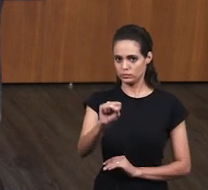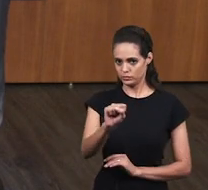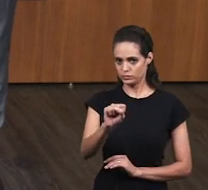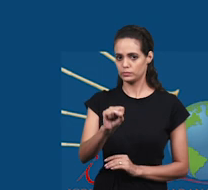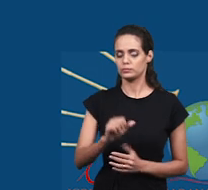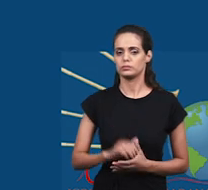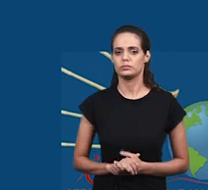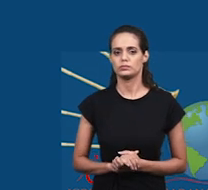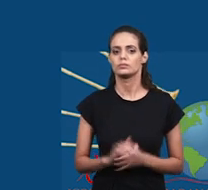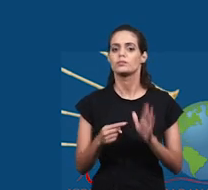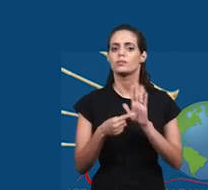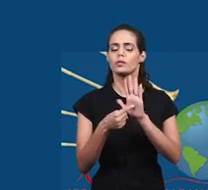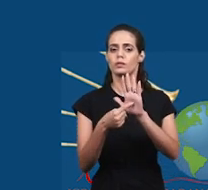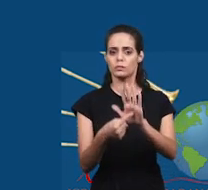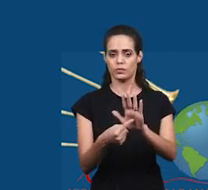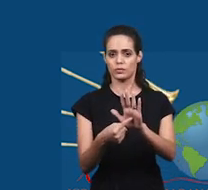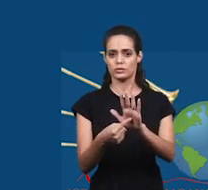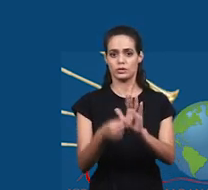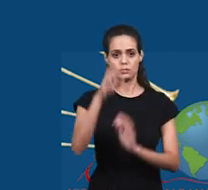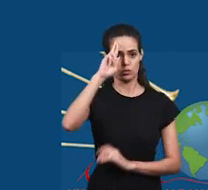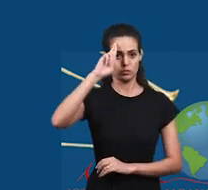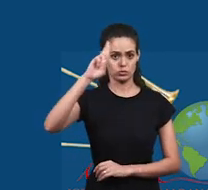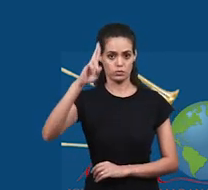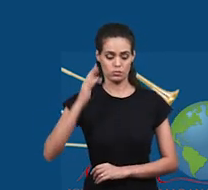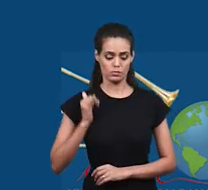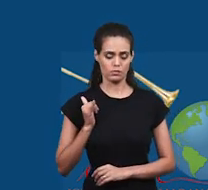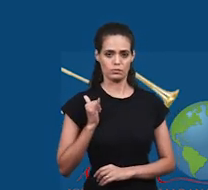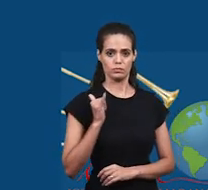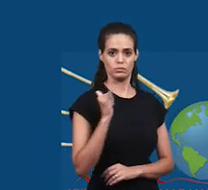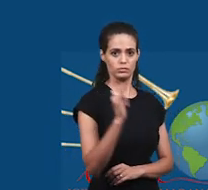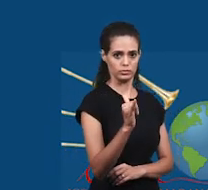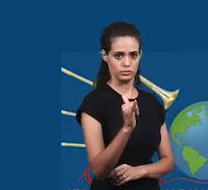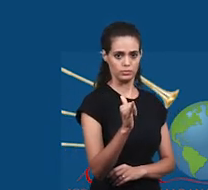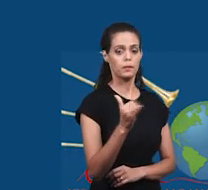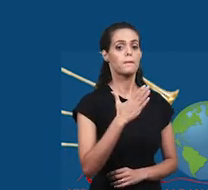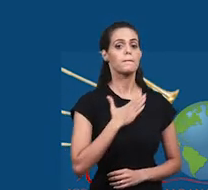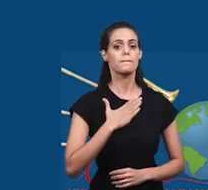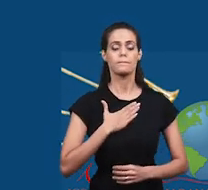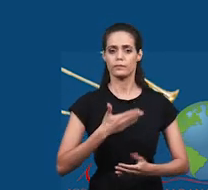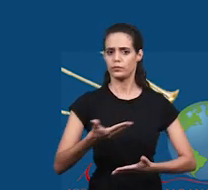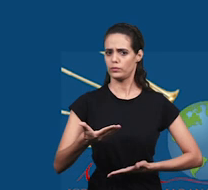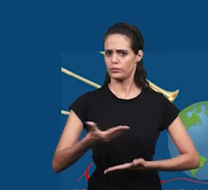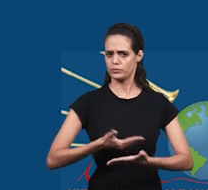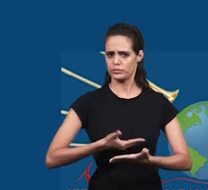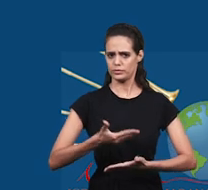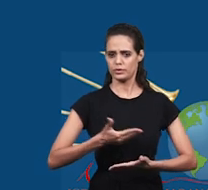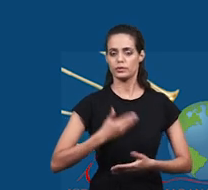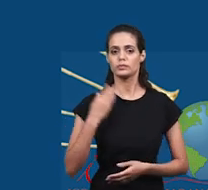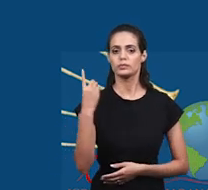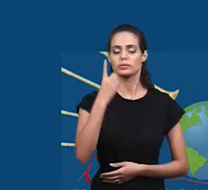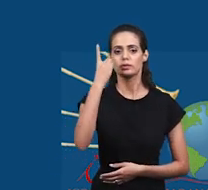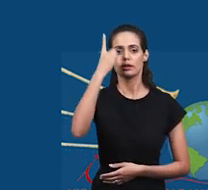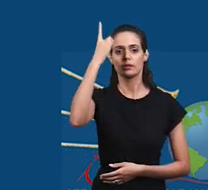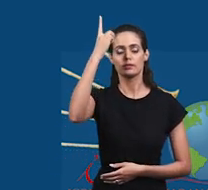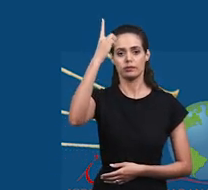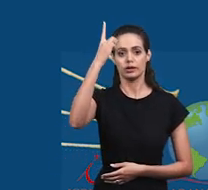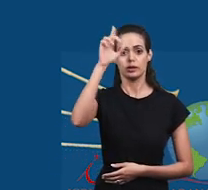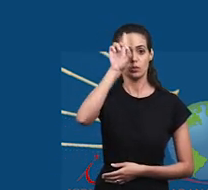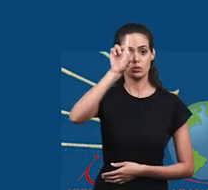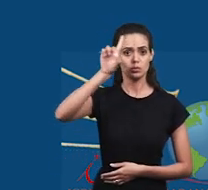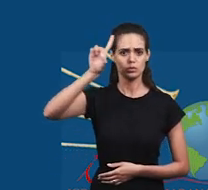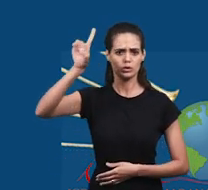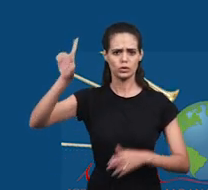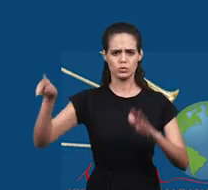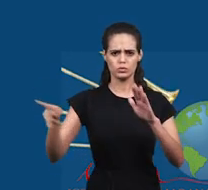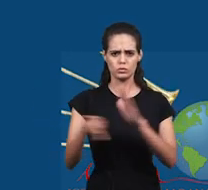ainsi dira à mon serviteur David, ainsi dit le Seigneur des armées, je t'ai